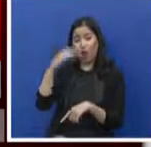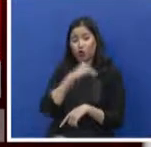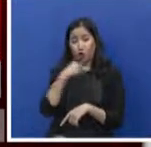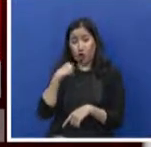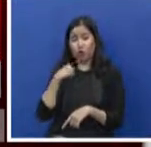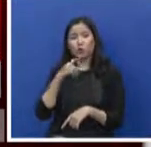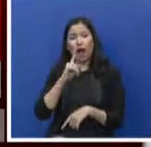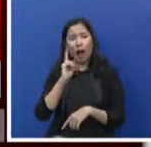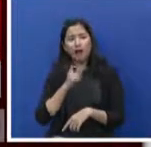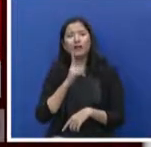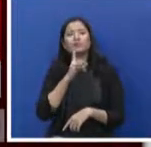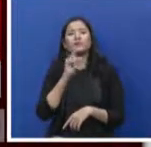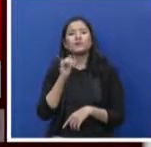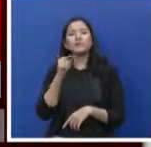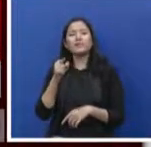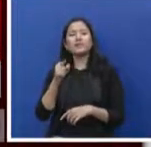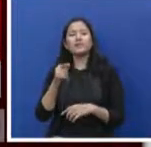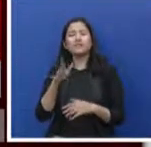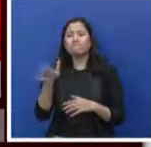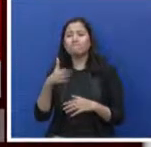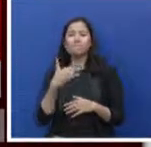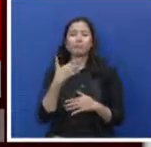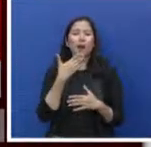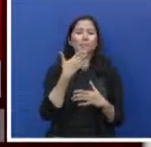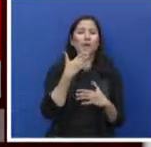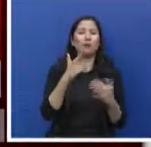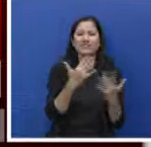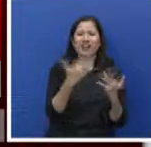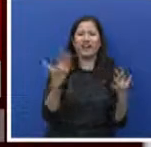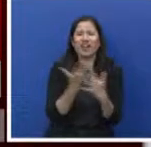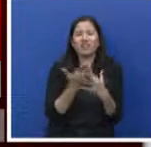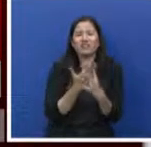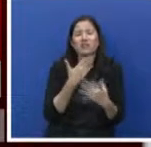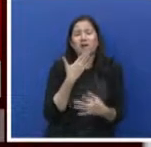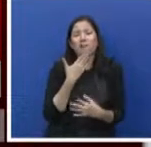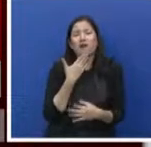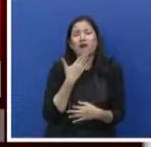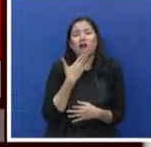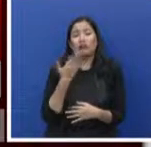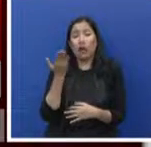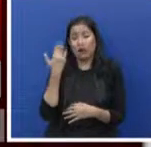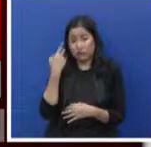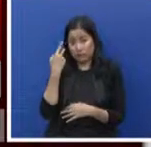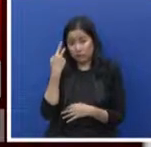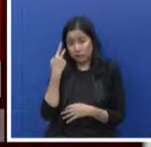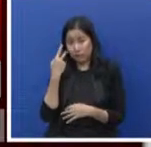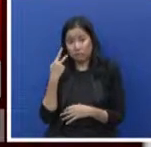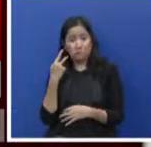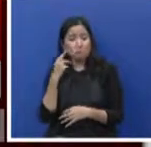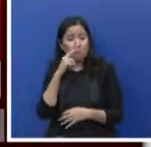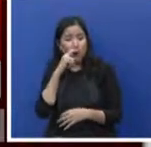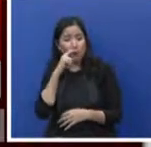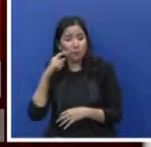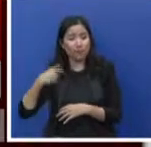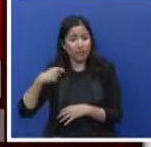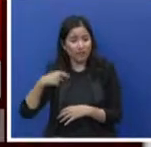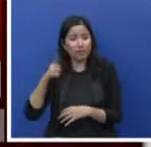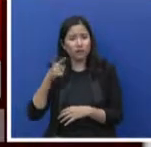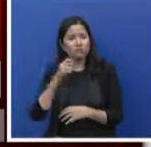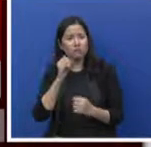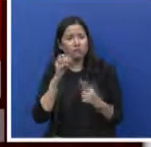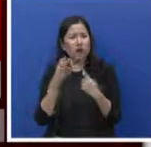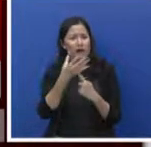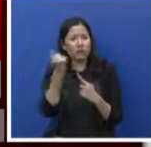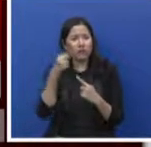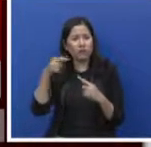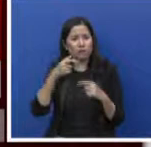untuk memudahkan masyarakat. Kalau kita lihat, tadi Pak Menteri sempat cerita tentang target bangsa ini begitu